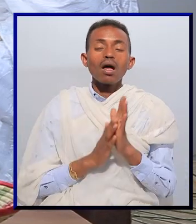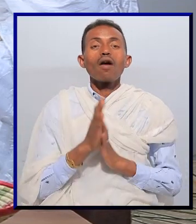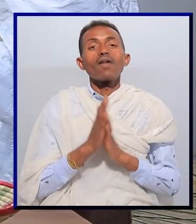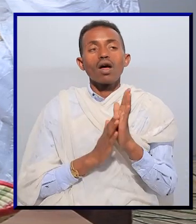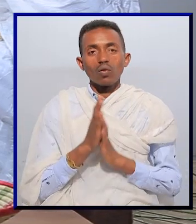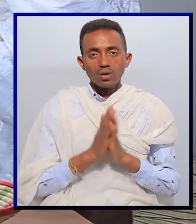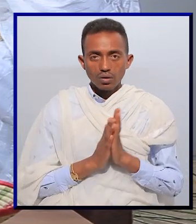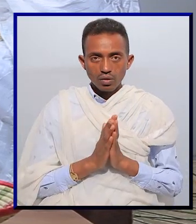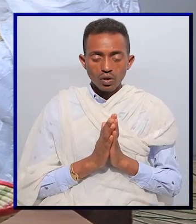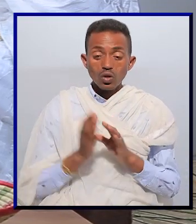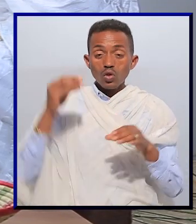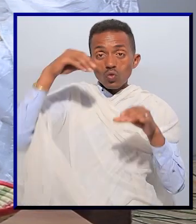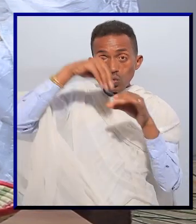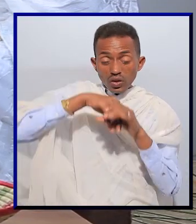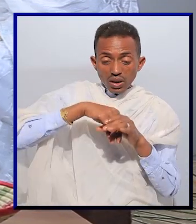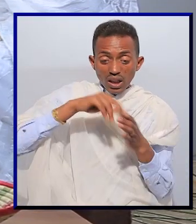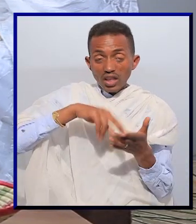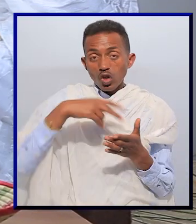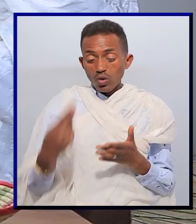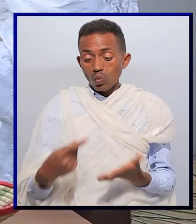ስለወደቁ እነዚህ ሰዎች